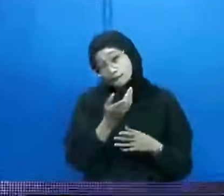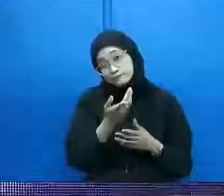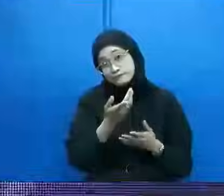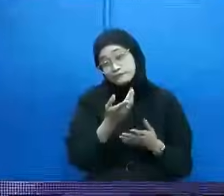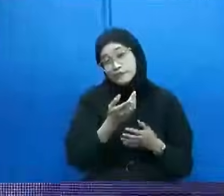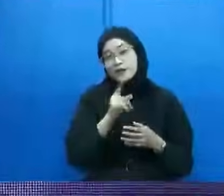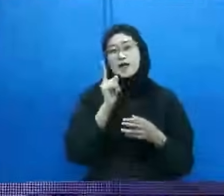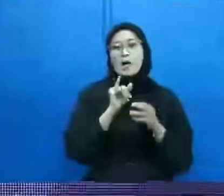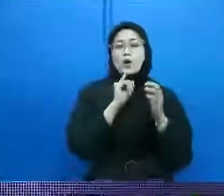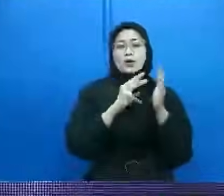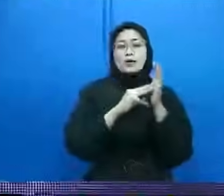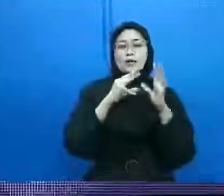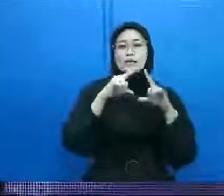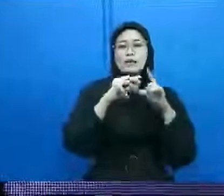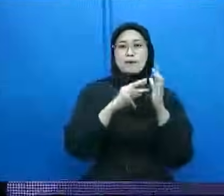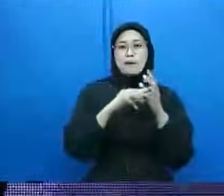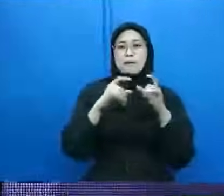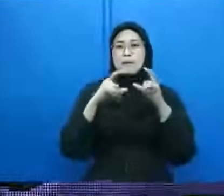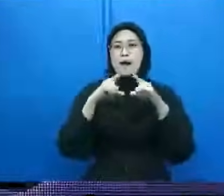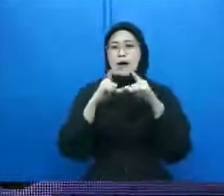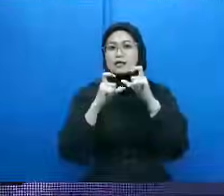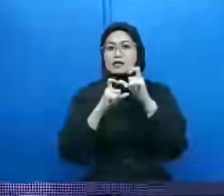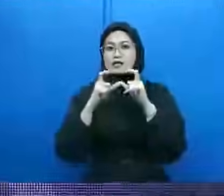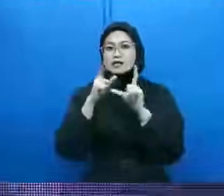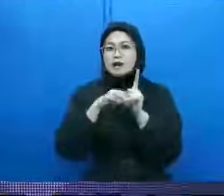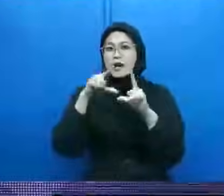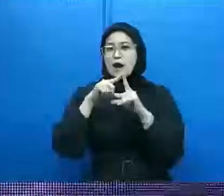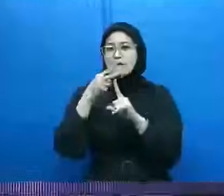Yang tahu Imam Asy-Syafi'i, angkat tangan. 1 juta.